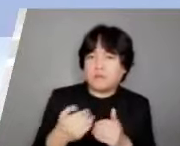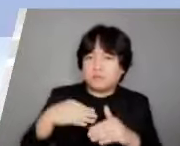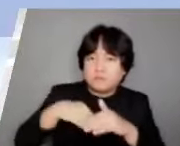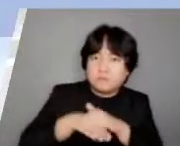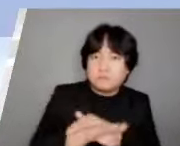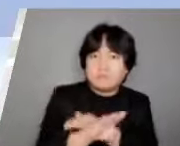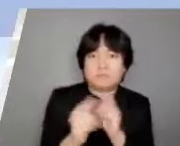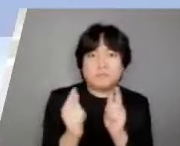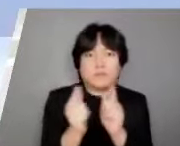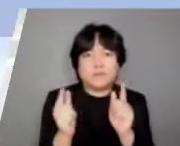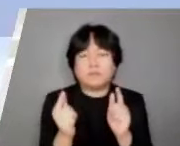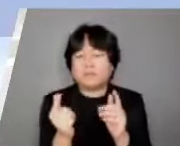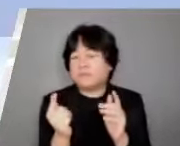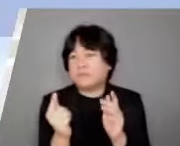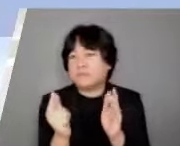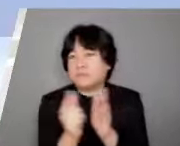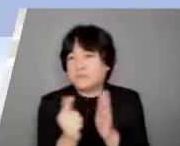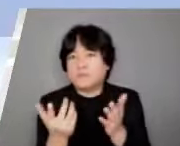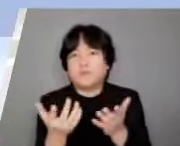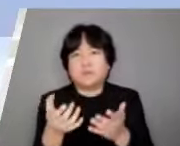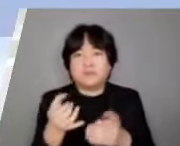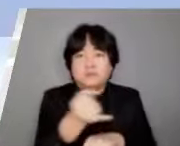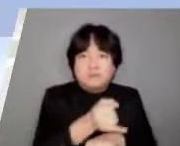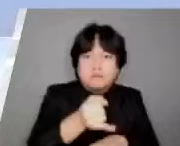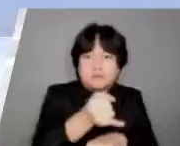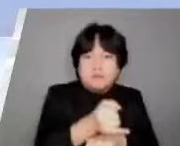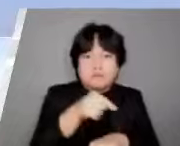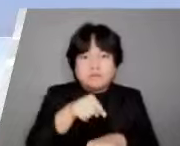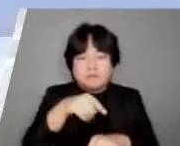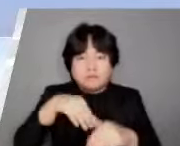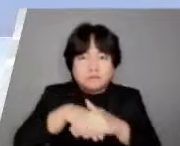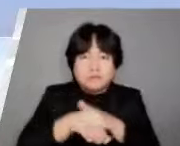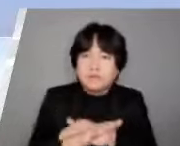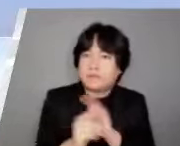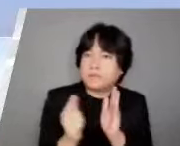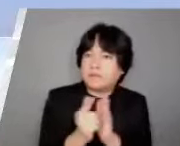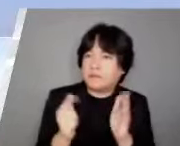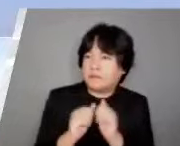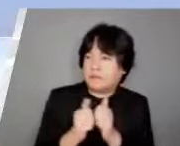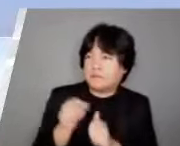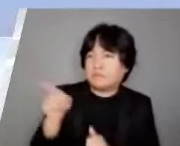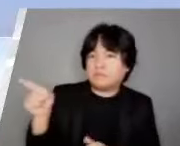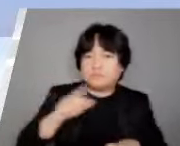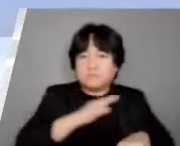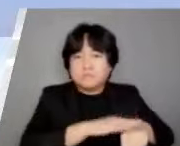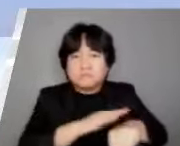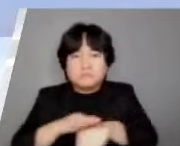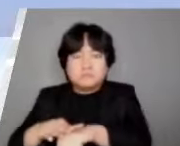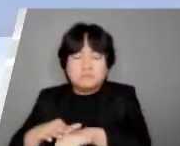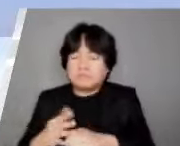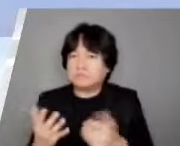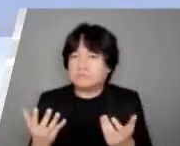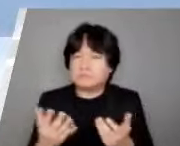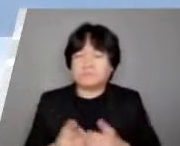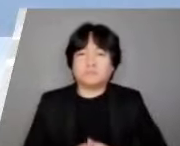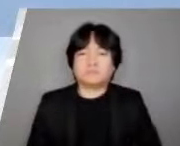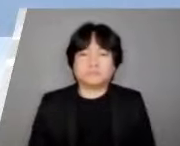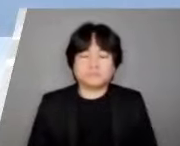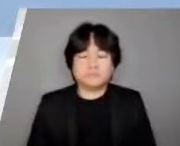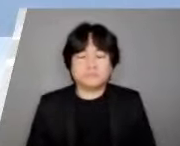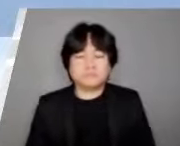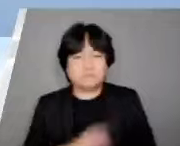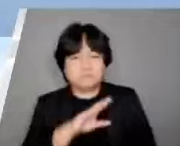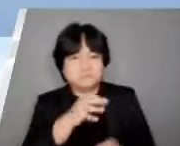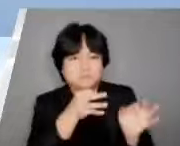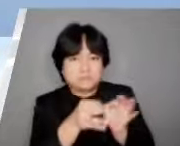Taal na isang permanent danger zone papaano po iung coordination ng fbx sa mga lokal na pamahalaan well Uh